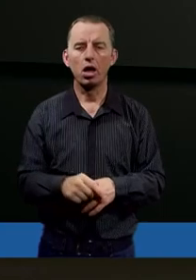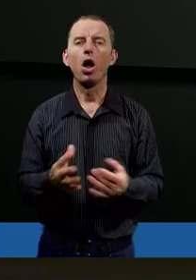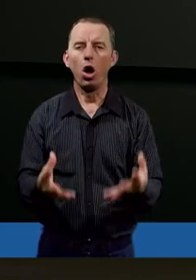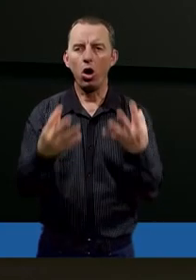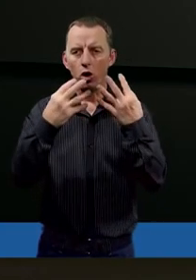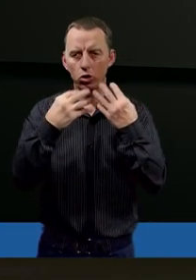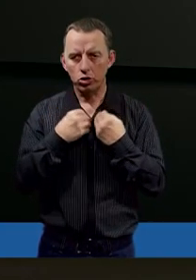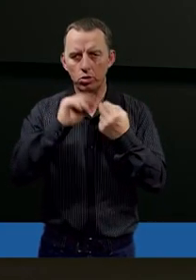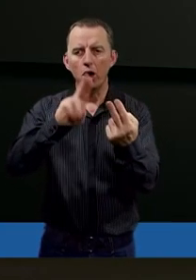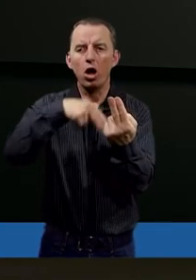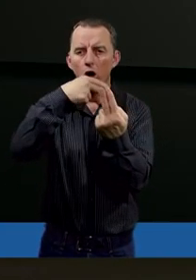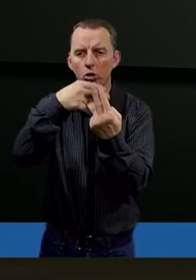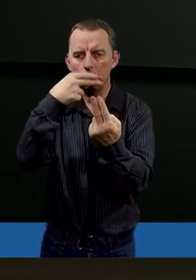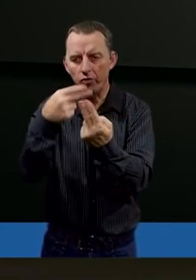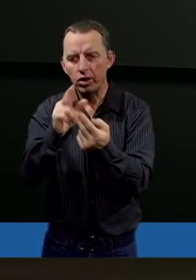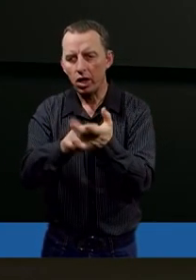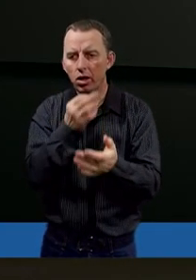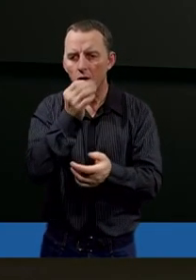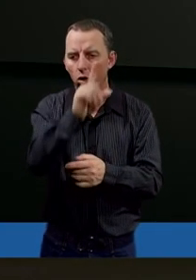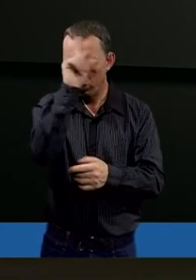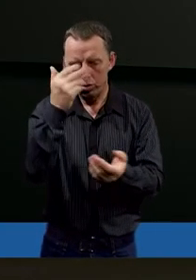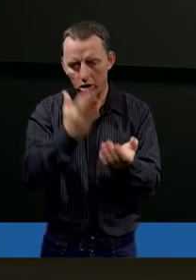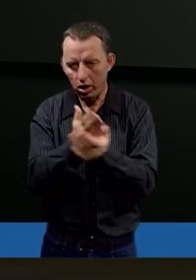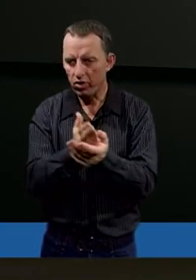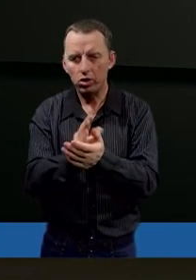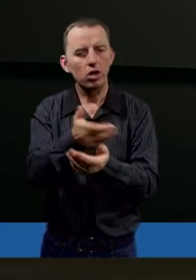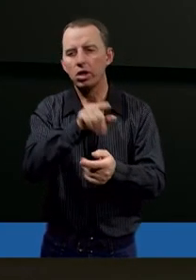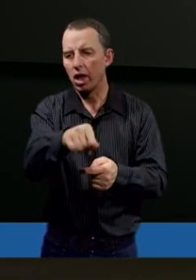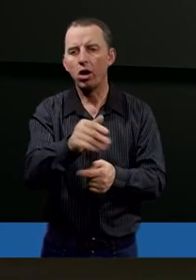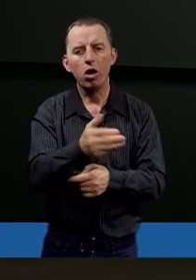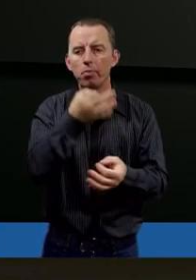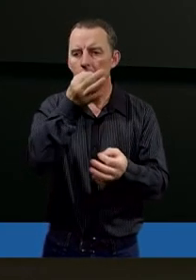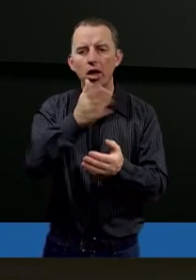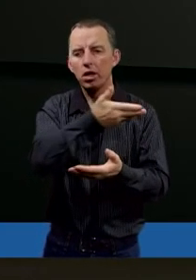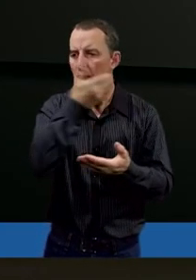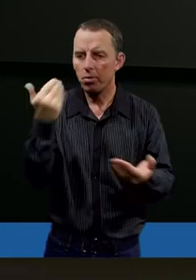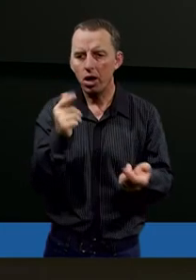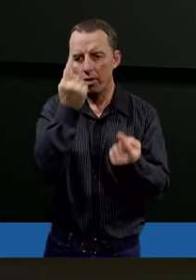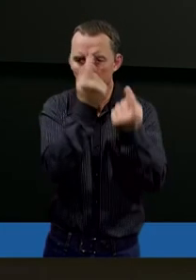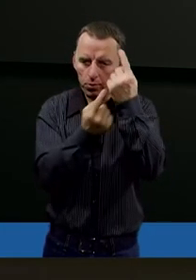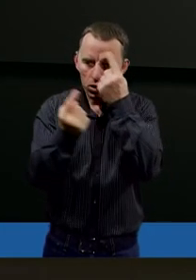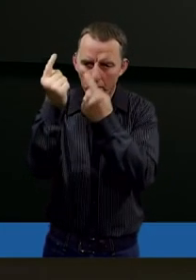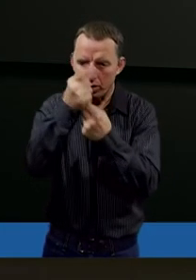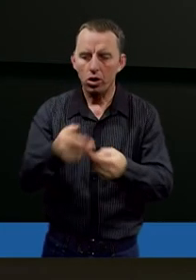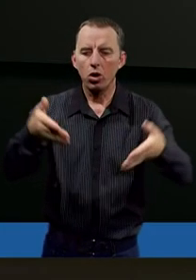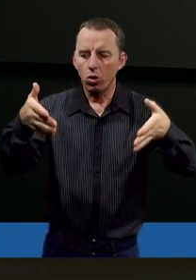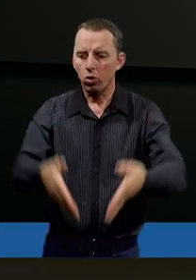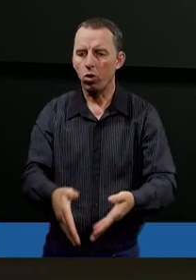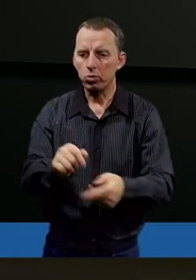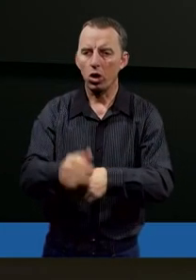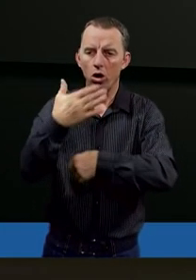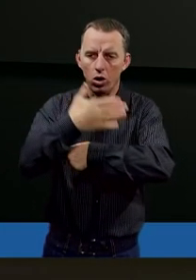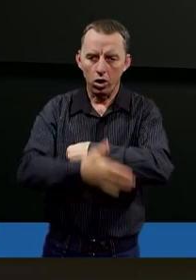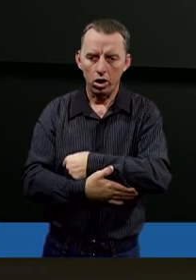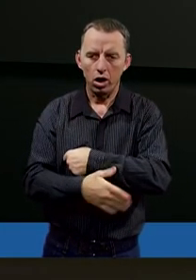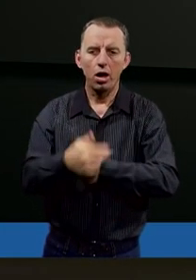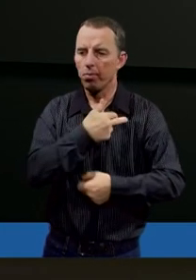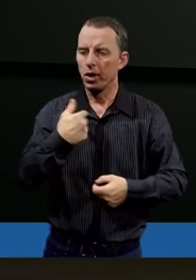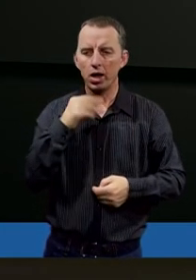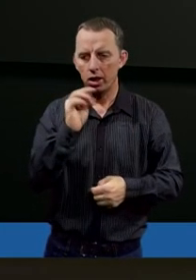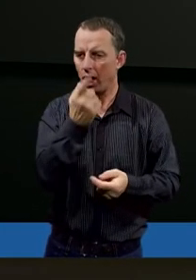otrzymamy odpowiedzi na te pytania. Ludzie niewierzący tego nie mają. Oni myślą, że grób to koniec. My tak